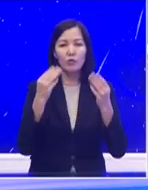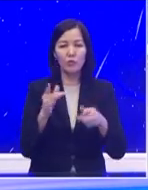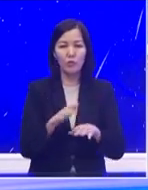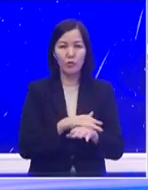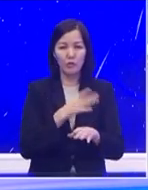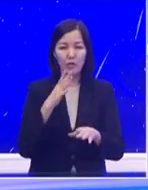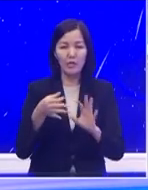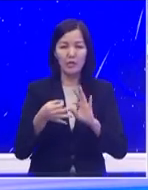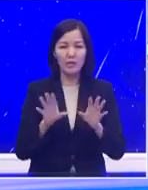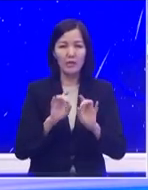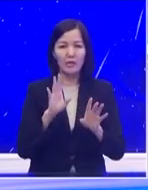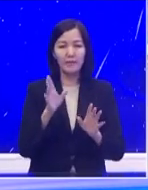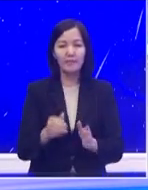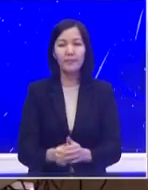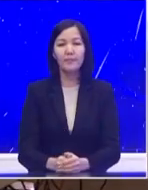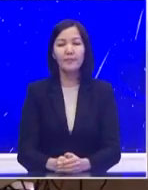Толығырақ келесі бейне сюжетімізде.